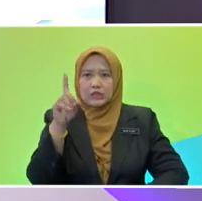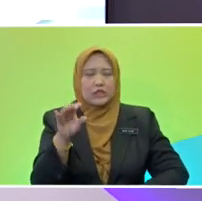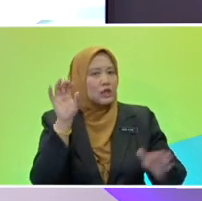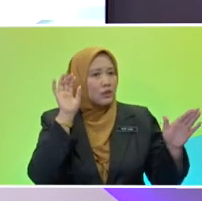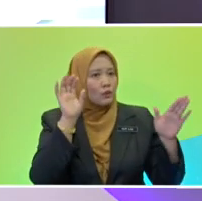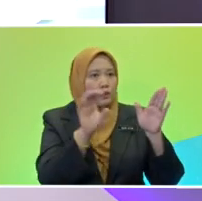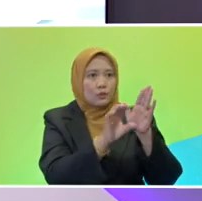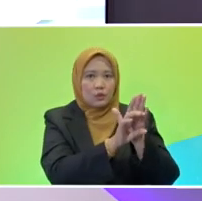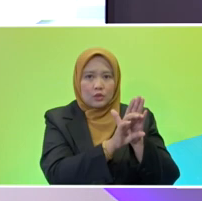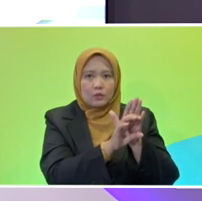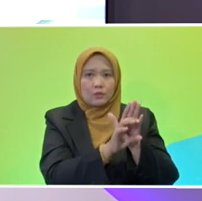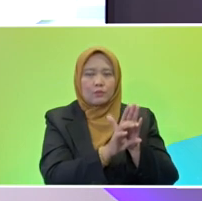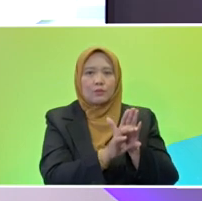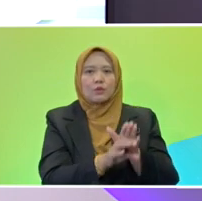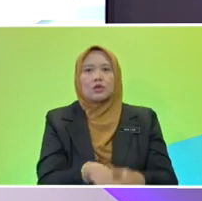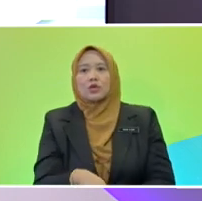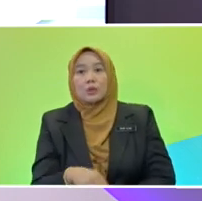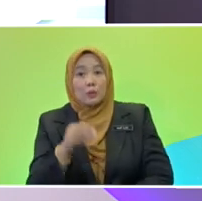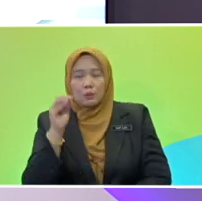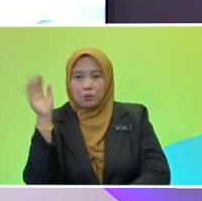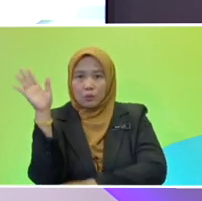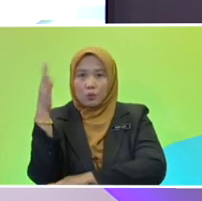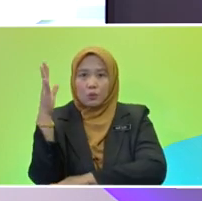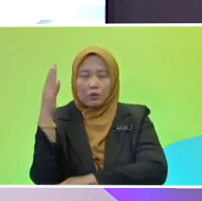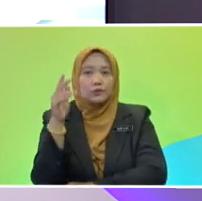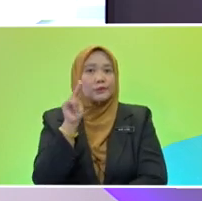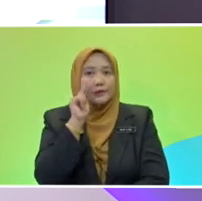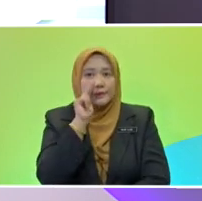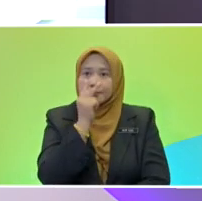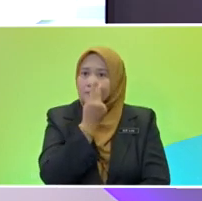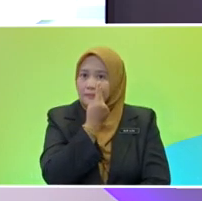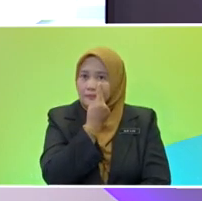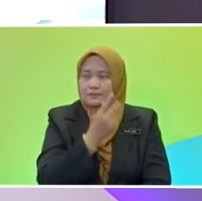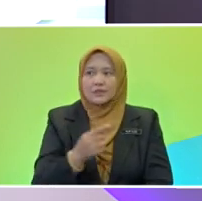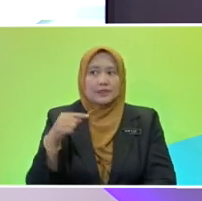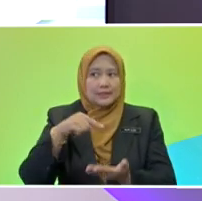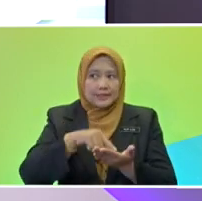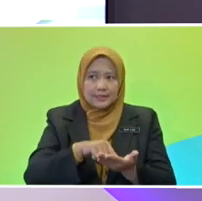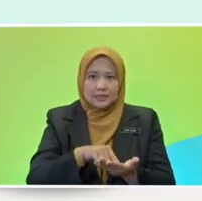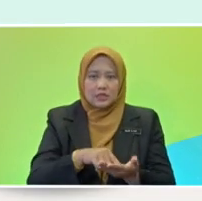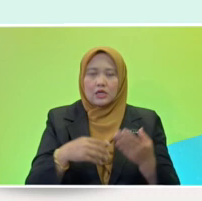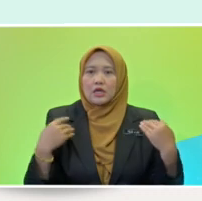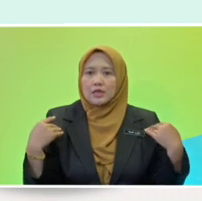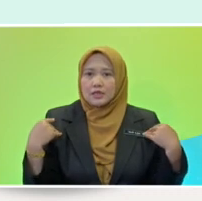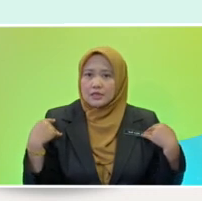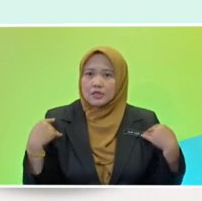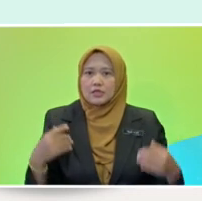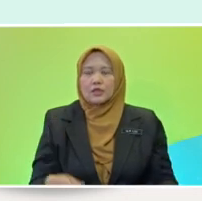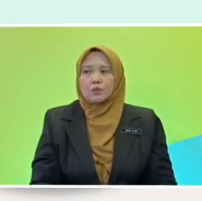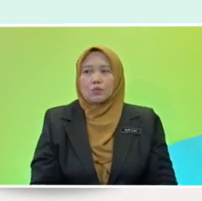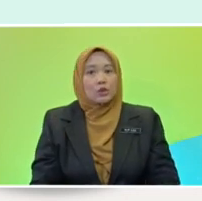yang dipanggil pokok dan kita dapat melihat bahwa pokok ke Embong ini terdiri dari pada